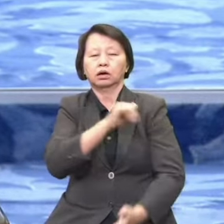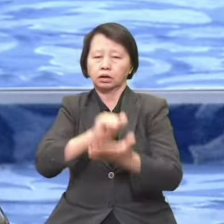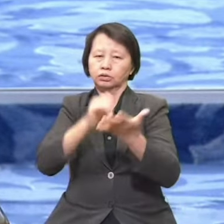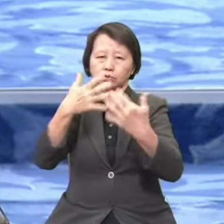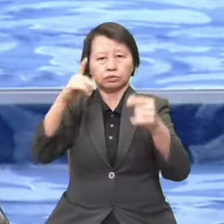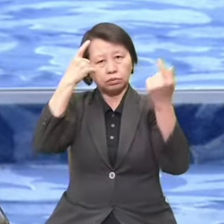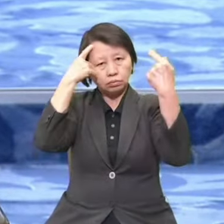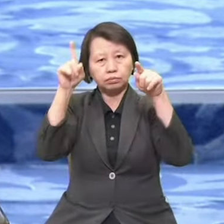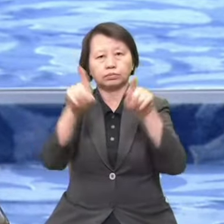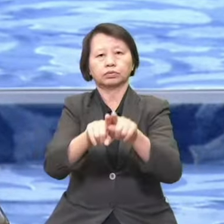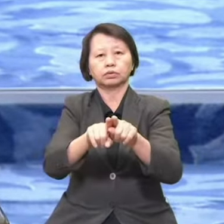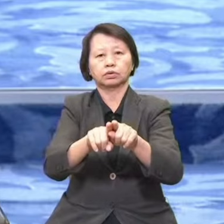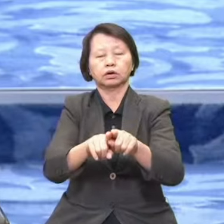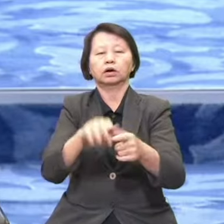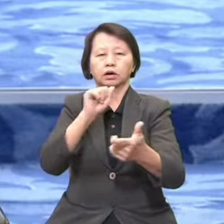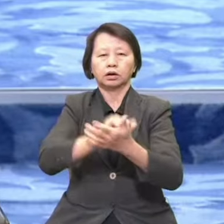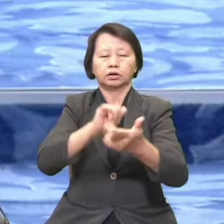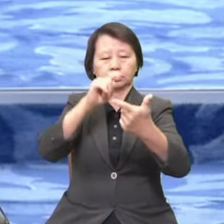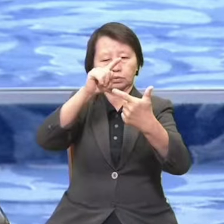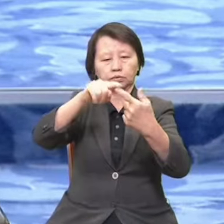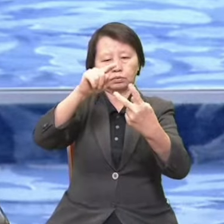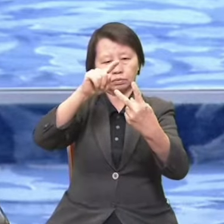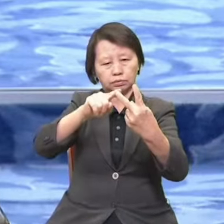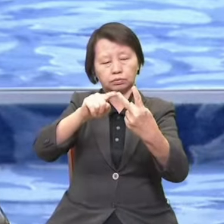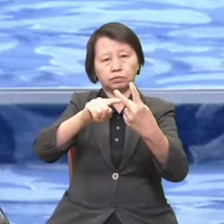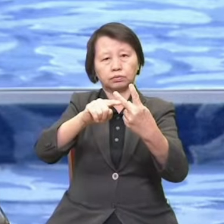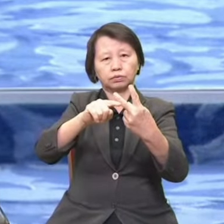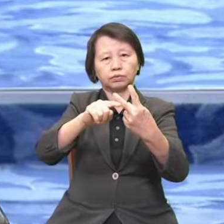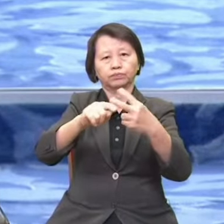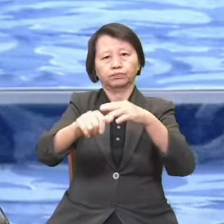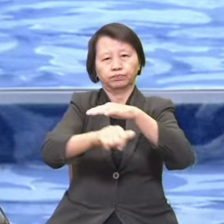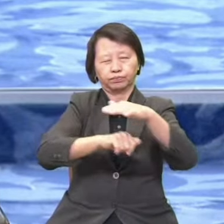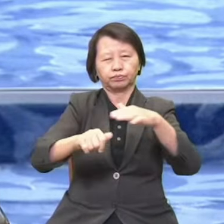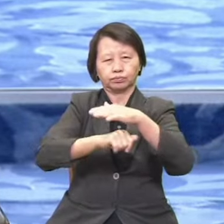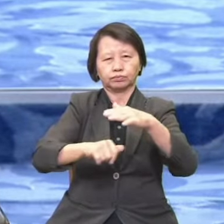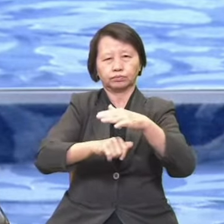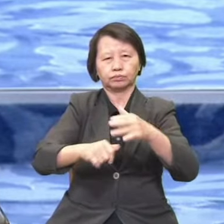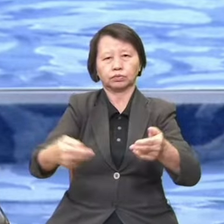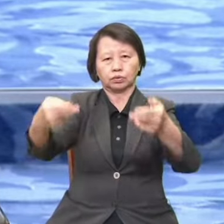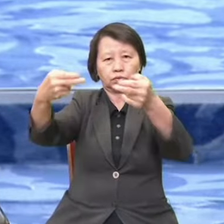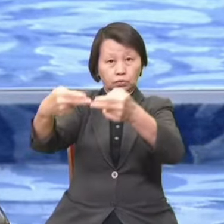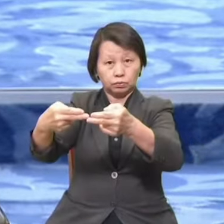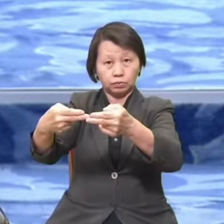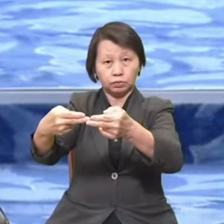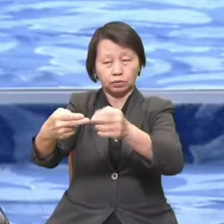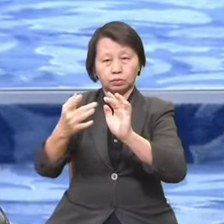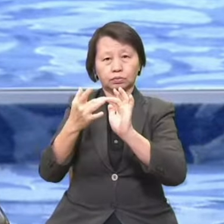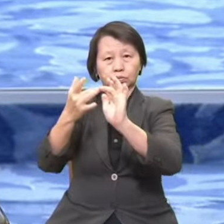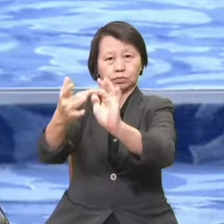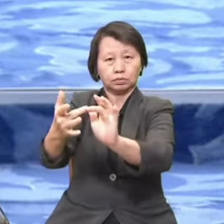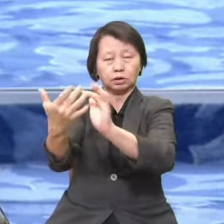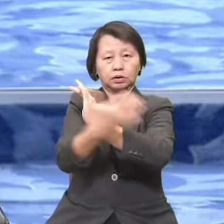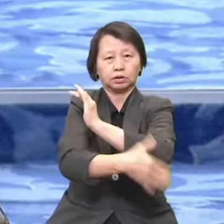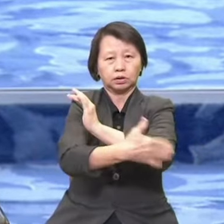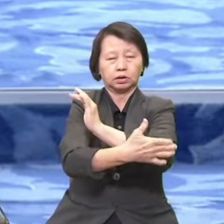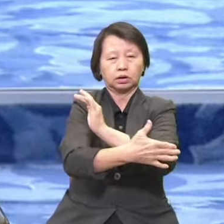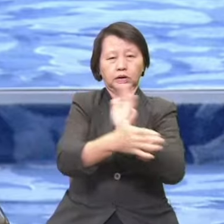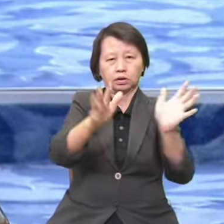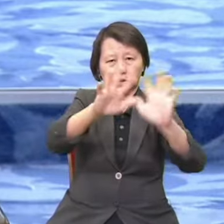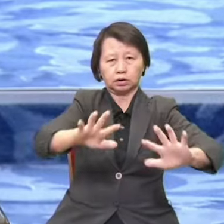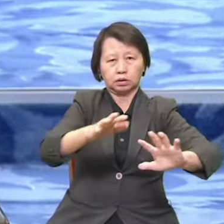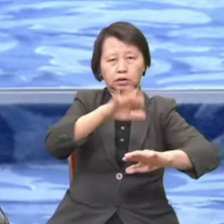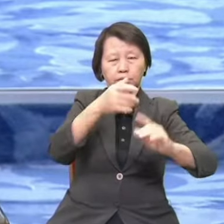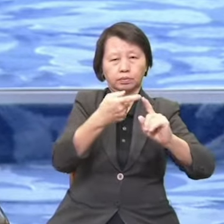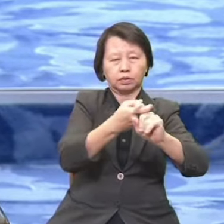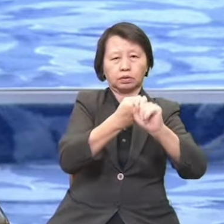maknanya dua perkara asas yang akan menyebabkan hubungan kaitan di antara jaringan di antara negara-negara Asia lebih kuk